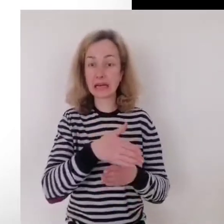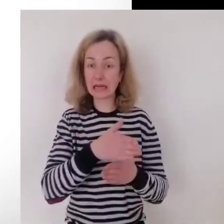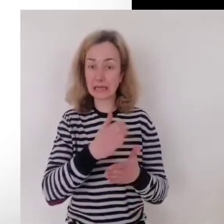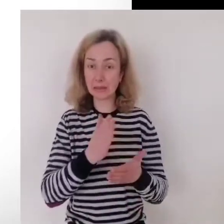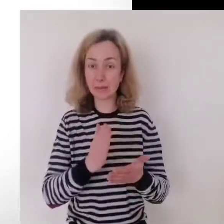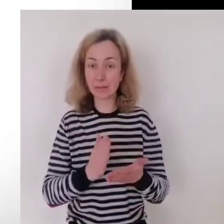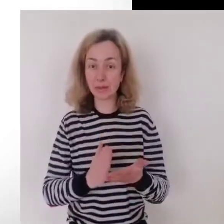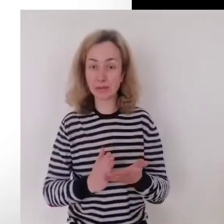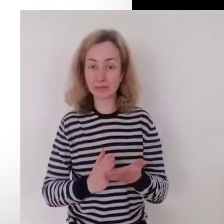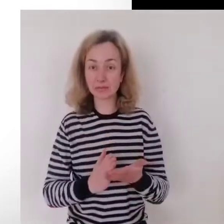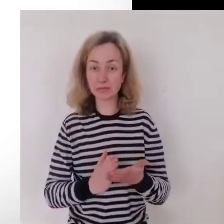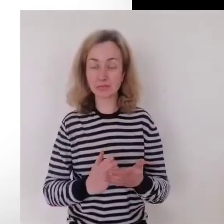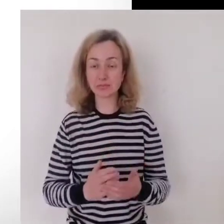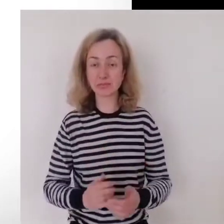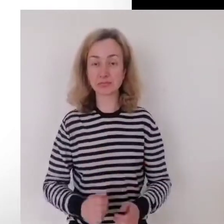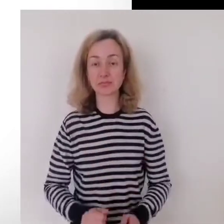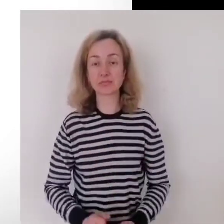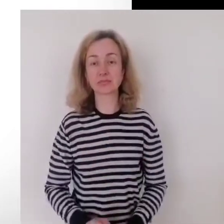Хліб,